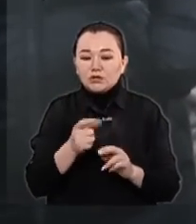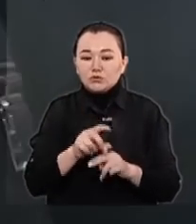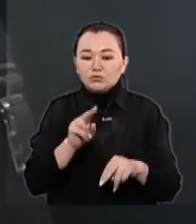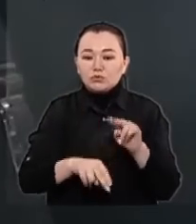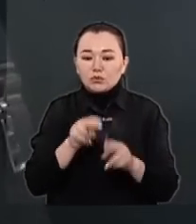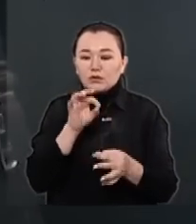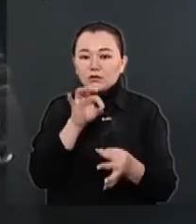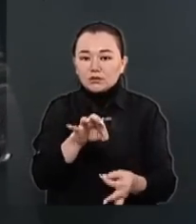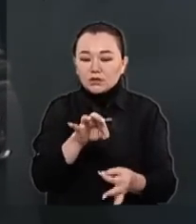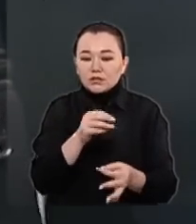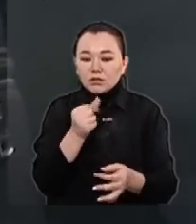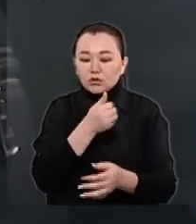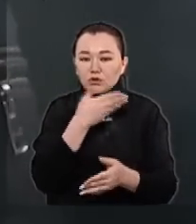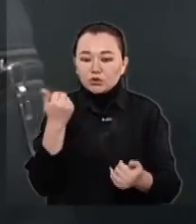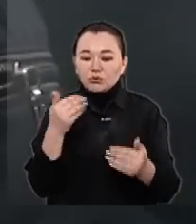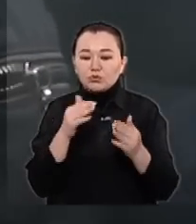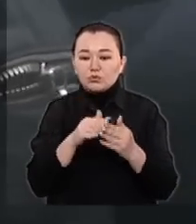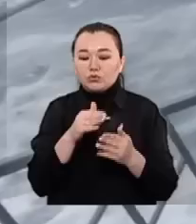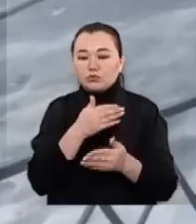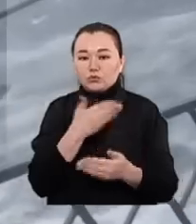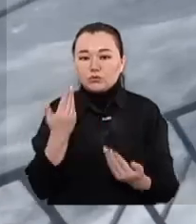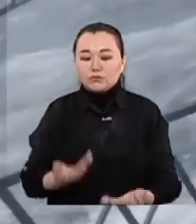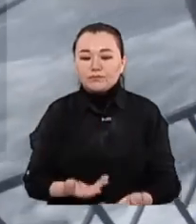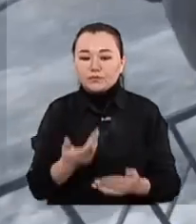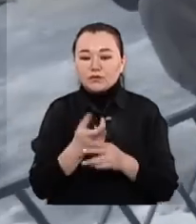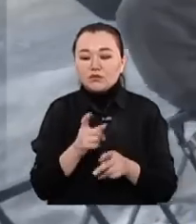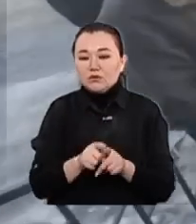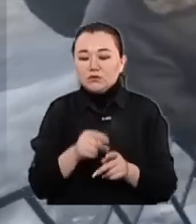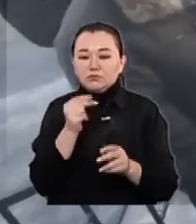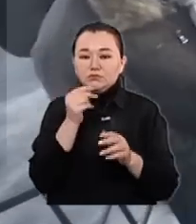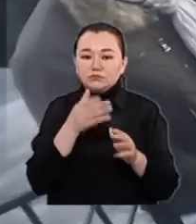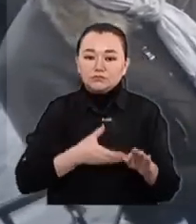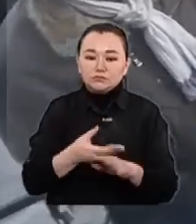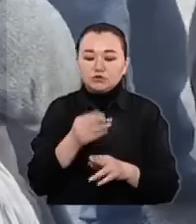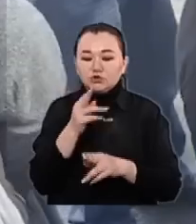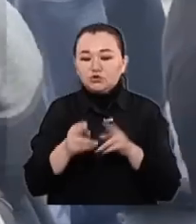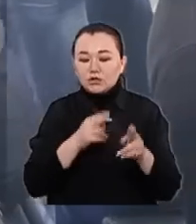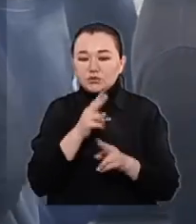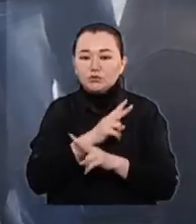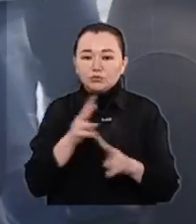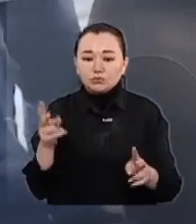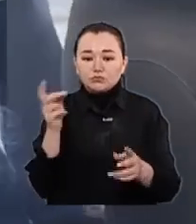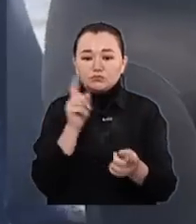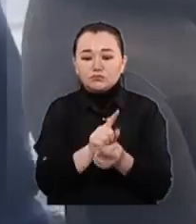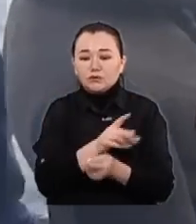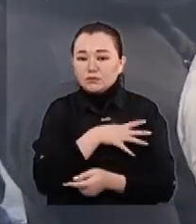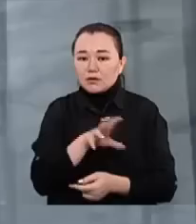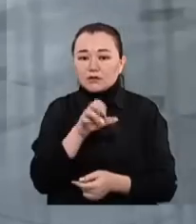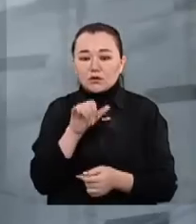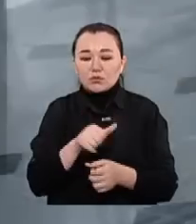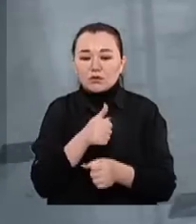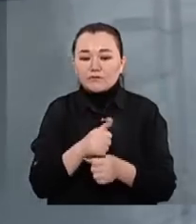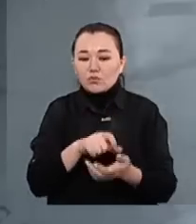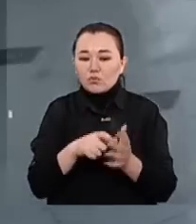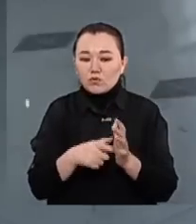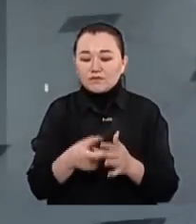стройкалары тұрды. Не ақшамыз жоқ, не үйіміз жоқ. Дегенмен үлескерлердің жанайқайын тыңдауға ешкім шықпады. Атыраудағы бас кеңсенің